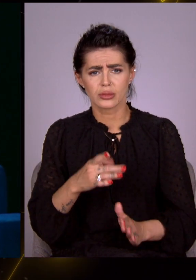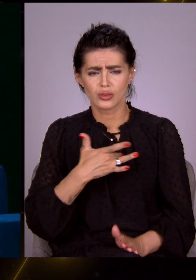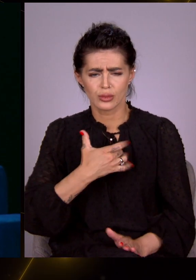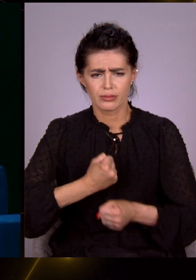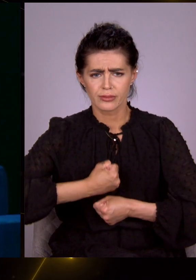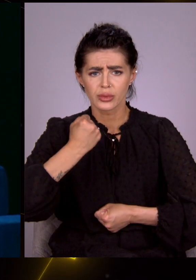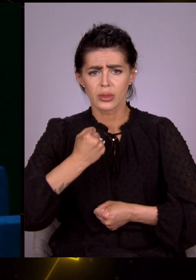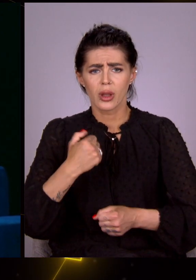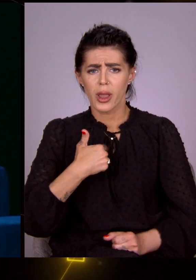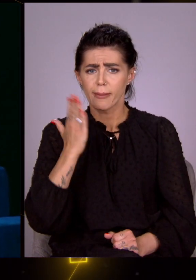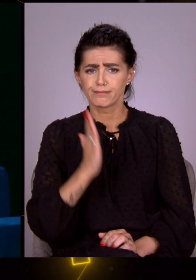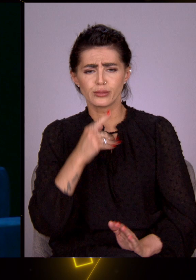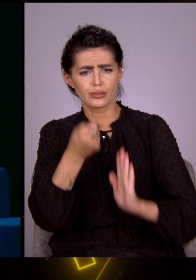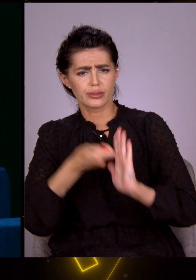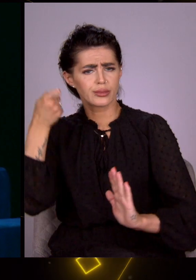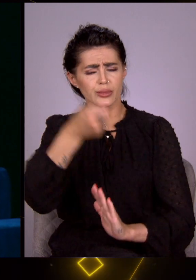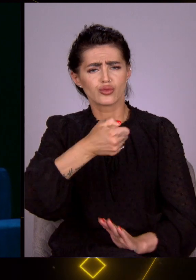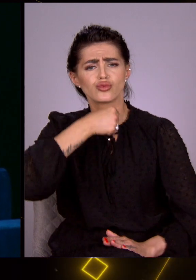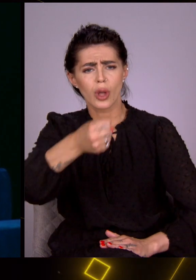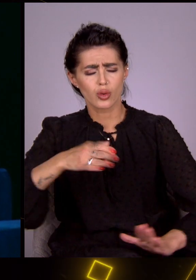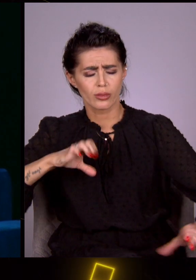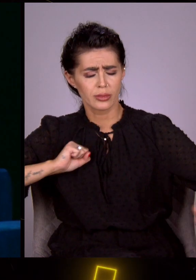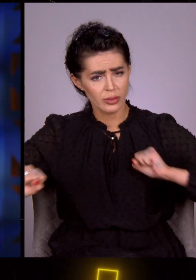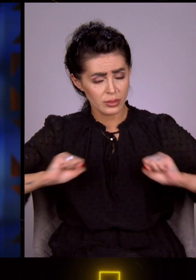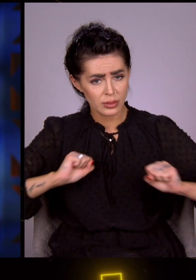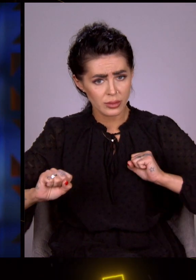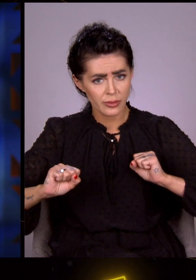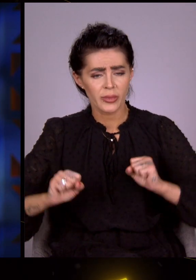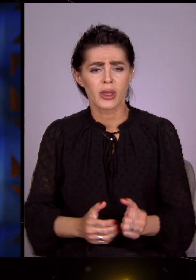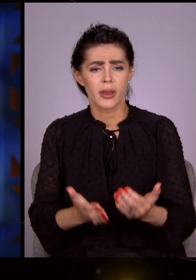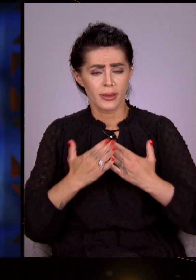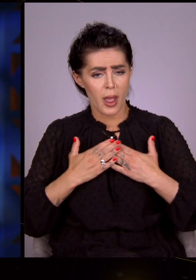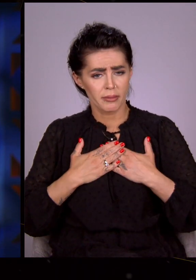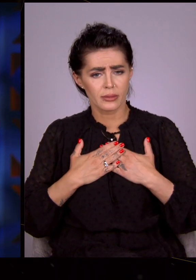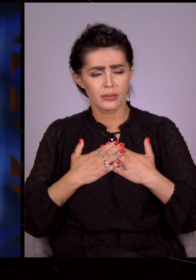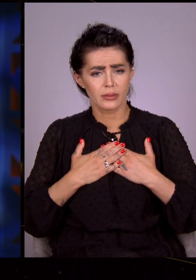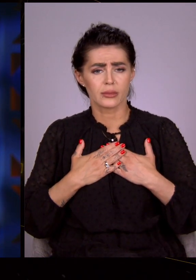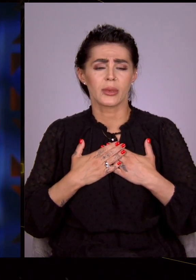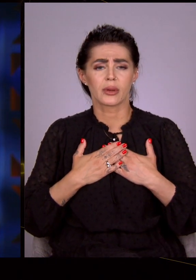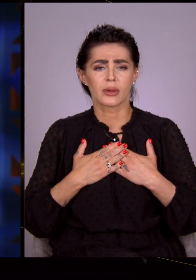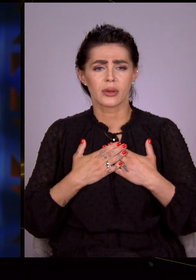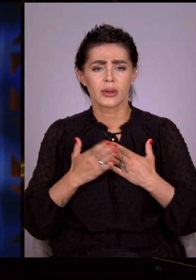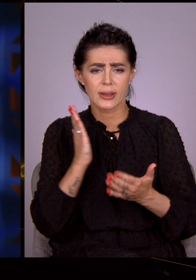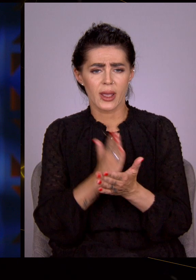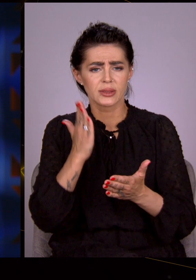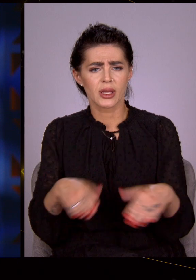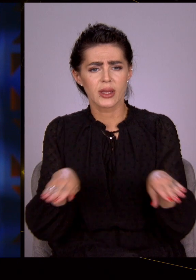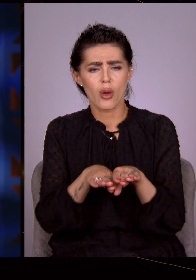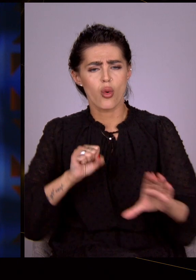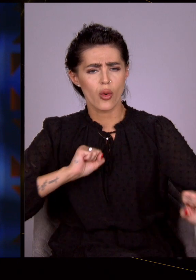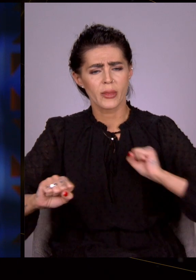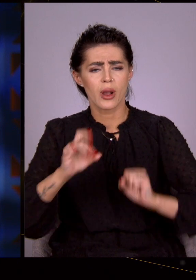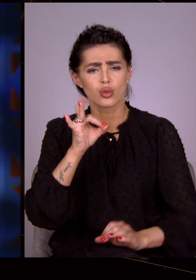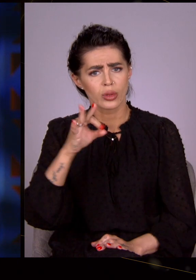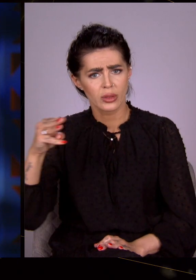вона звернеться до нашого командування. Да? Типу, що нам, ну, що є такі там командир роти.